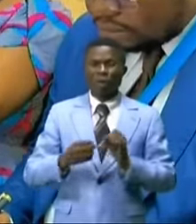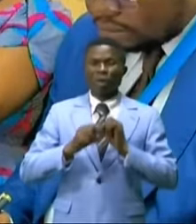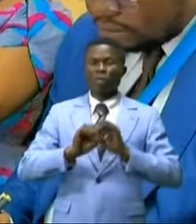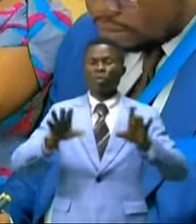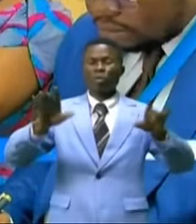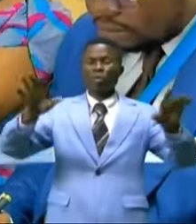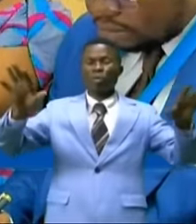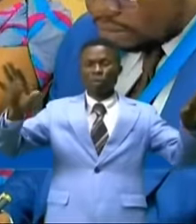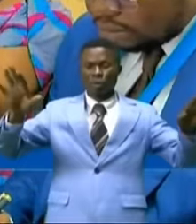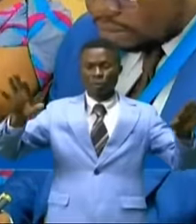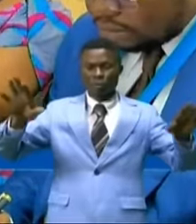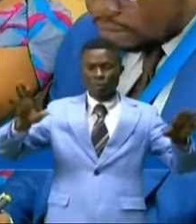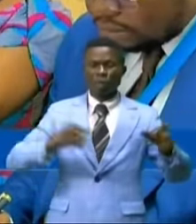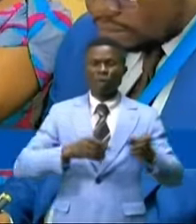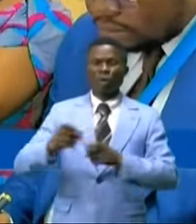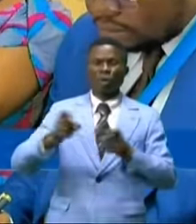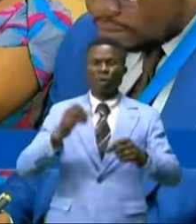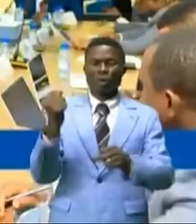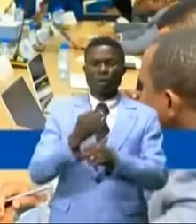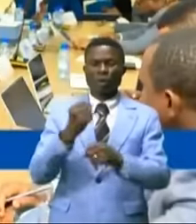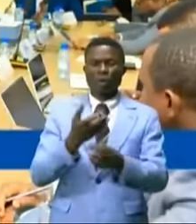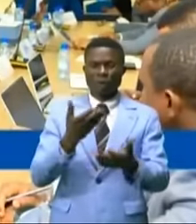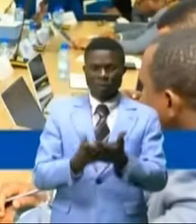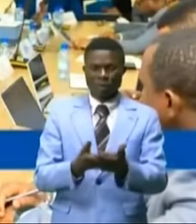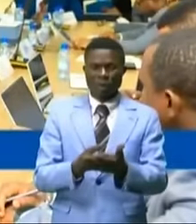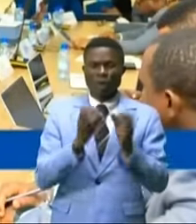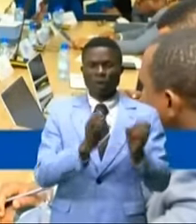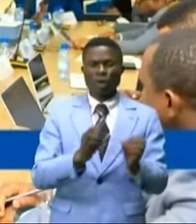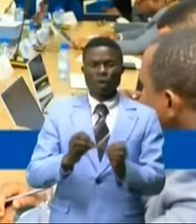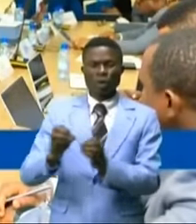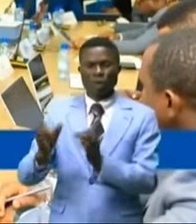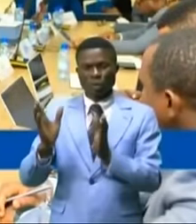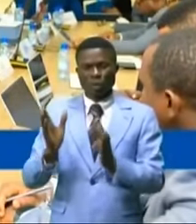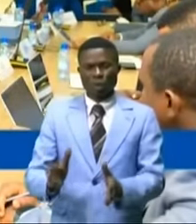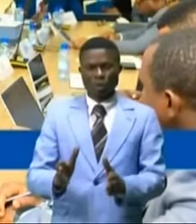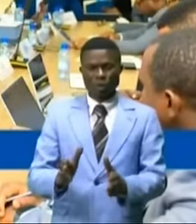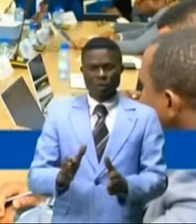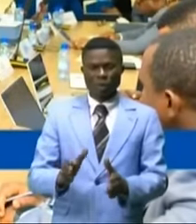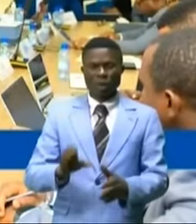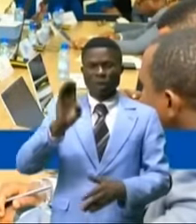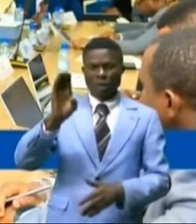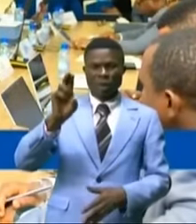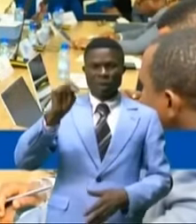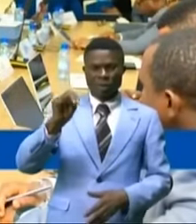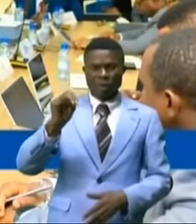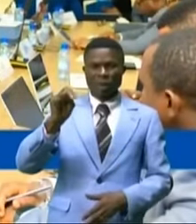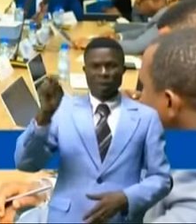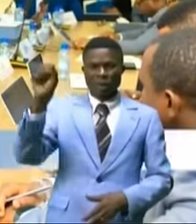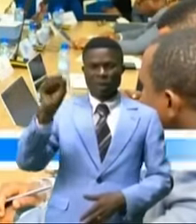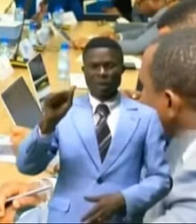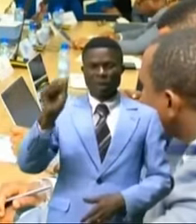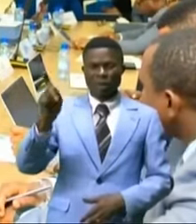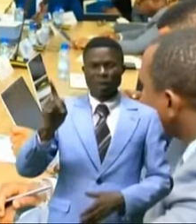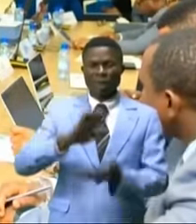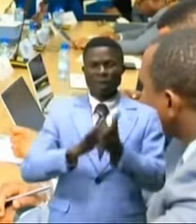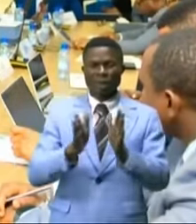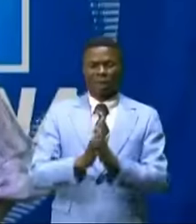actuel, le pilotage opérationnel et organisationnel de la CENSAP demeure